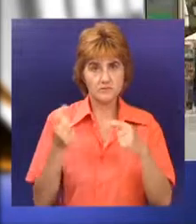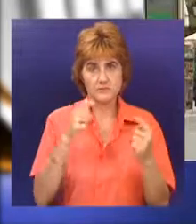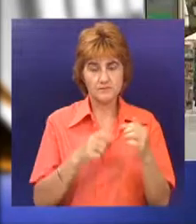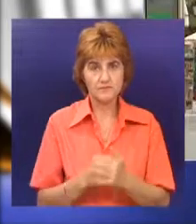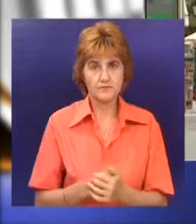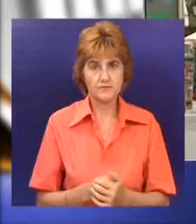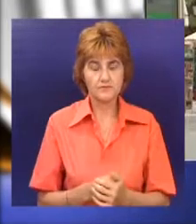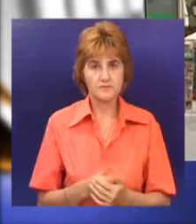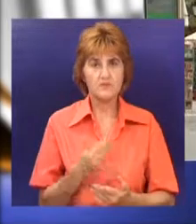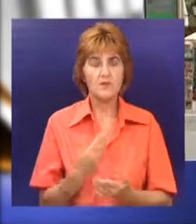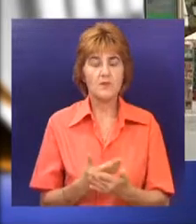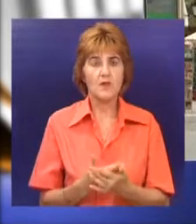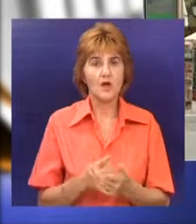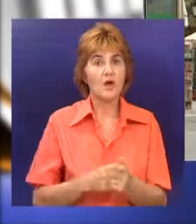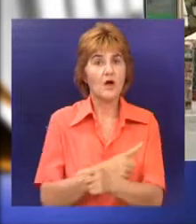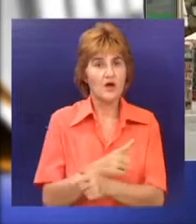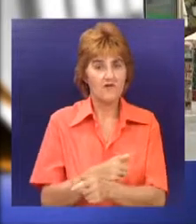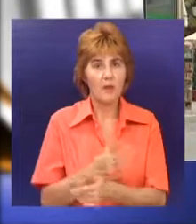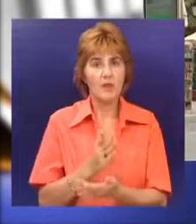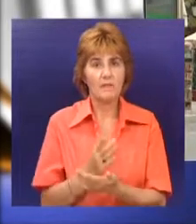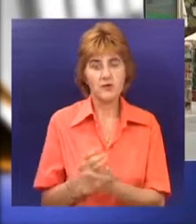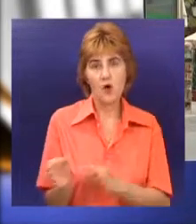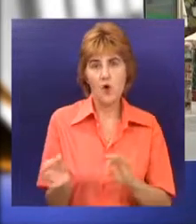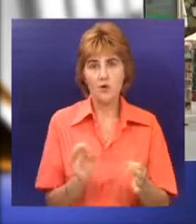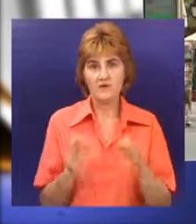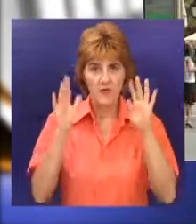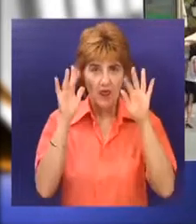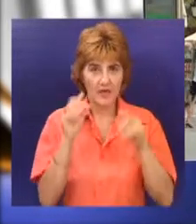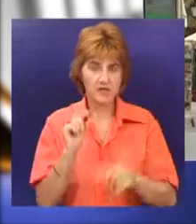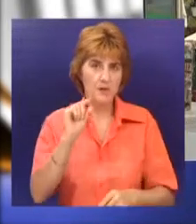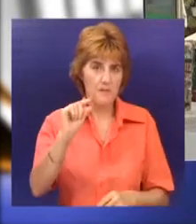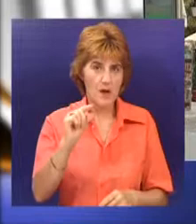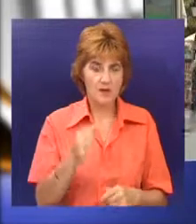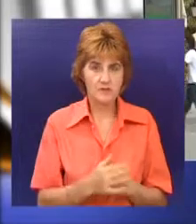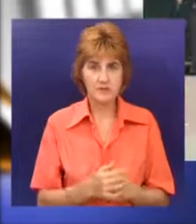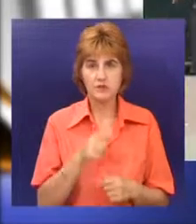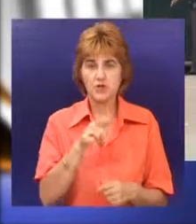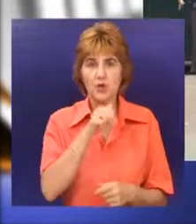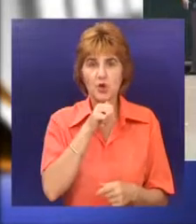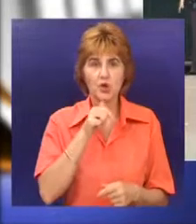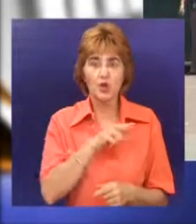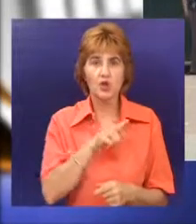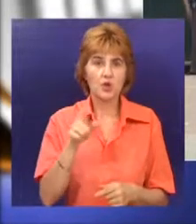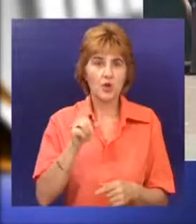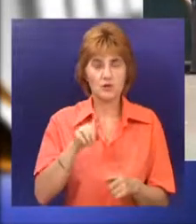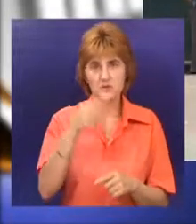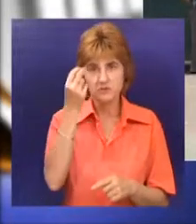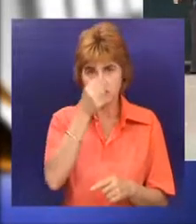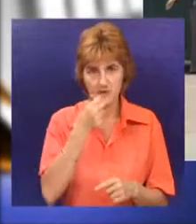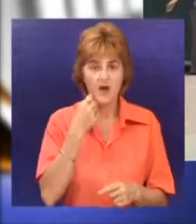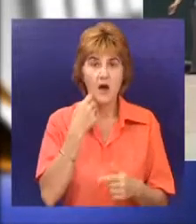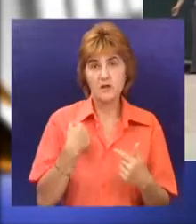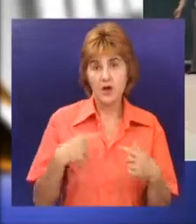to je to. Meteorolozi kažu da će večeras doći do osveženja sa kišom, ali u malim količinama. To će potrajati do petka kada